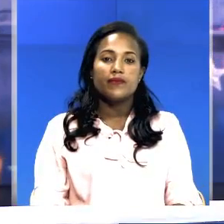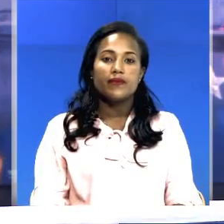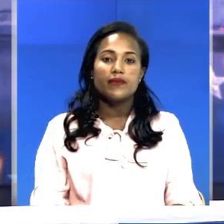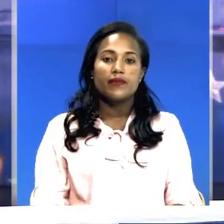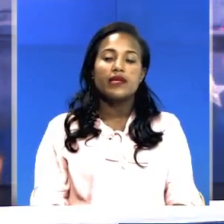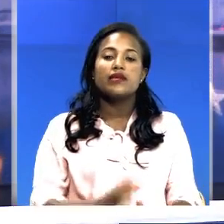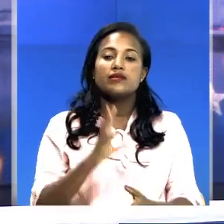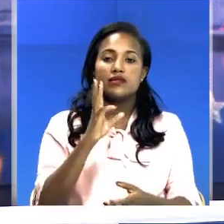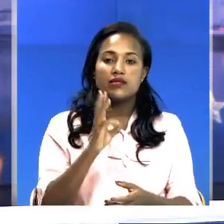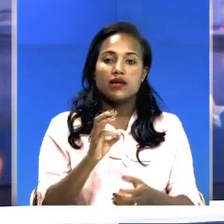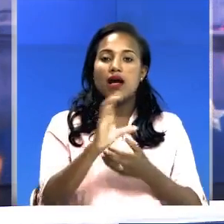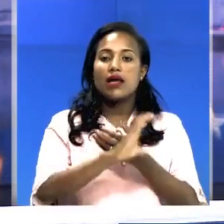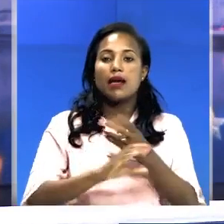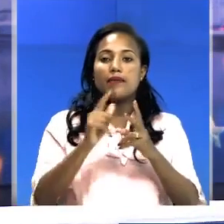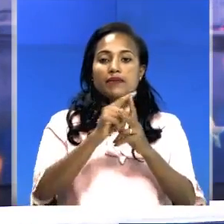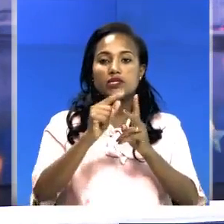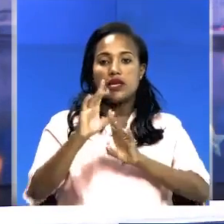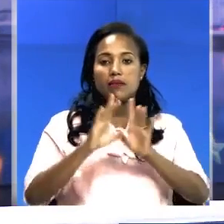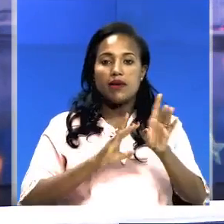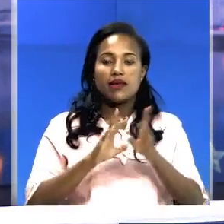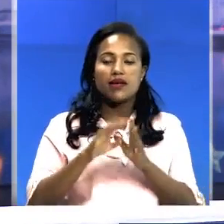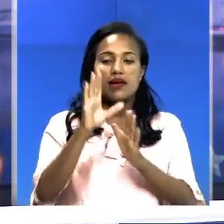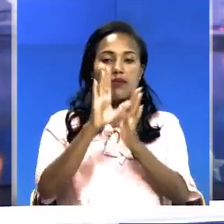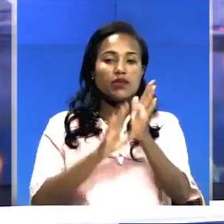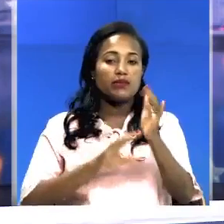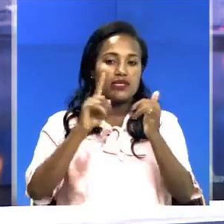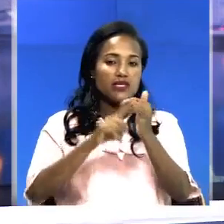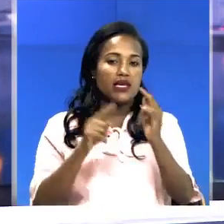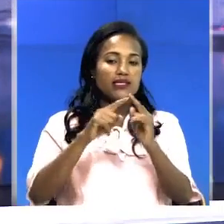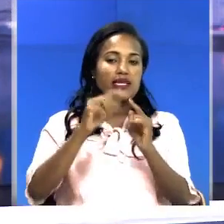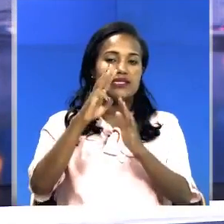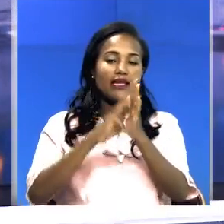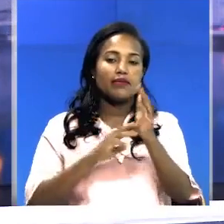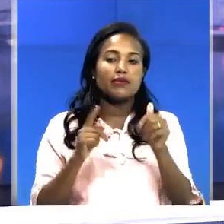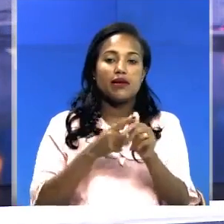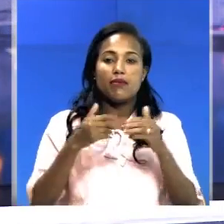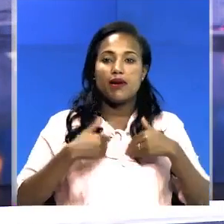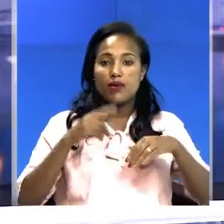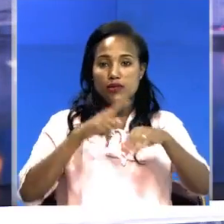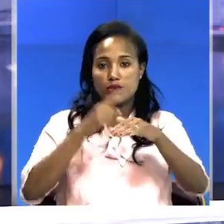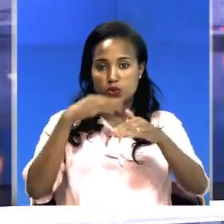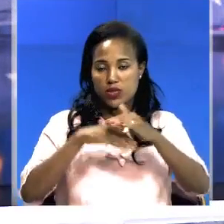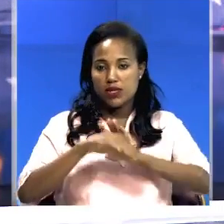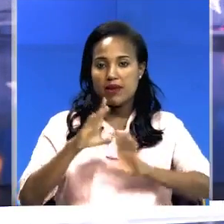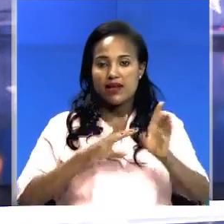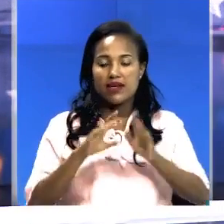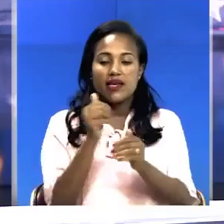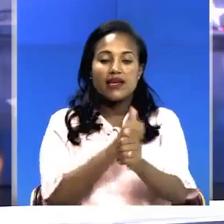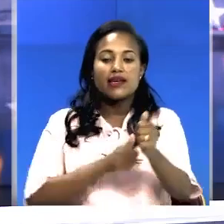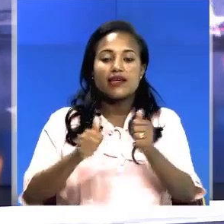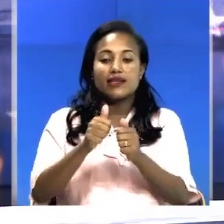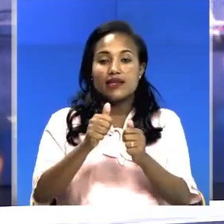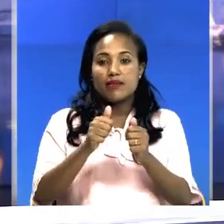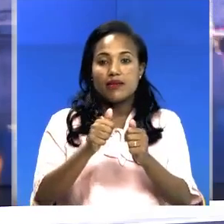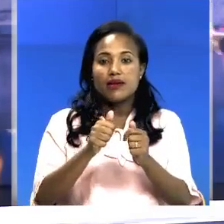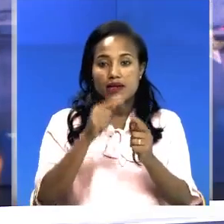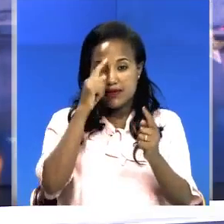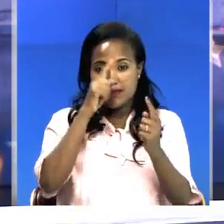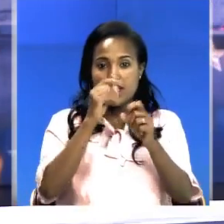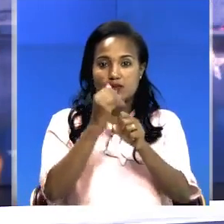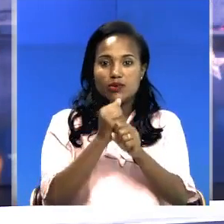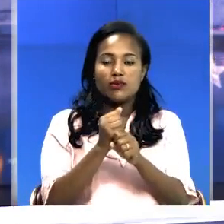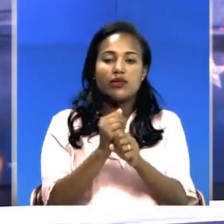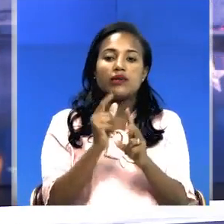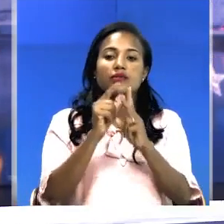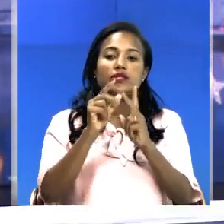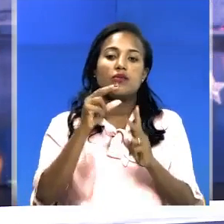ስድስተኛውን ሀገራዊ ምርጫ ለማካሄድ ከግንቦት መጨረሻ እስከ ሰኔ መጀመሪያ ባለው ጊዜ ውስጥ ለማድረግ እቅድ መያዙን የኢትዮጵያ ብሔራዊ ምርጫ ቦርድ